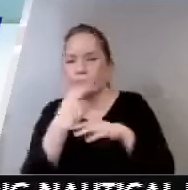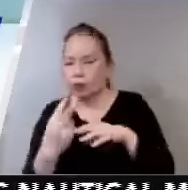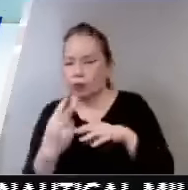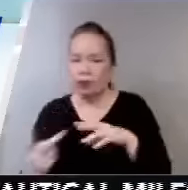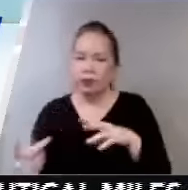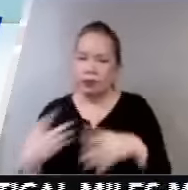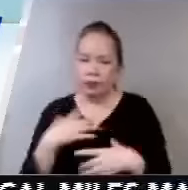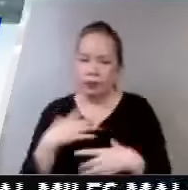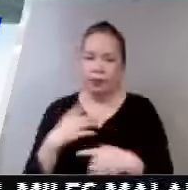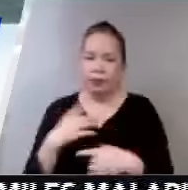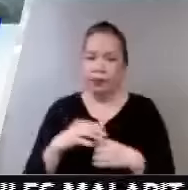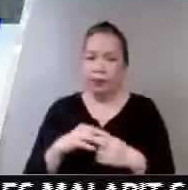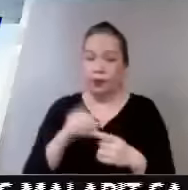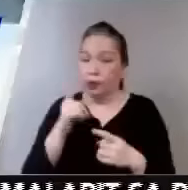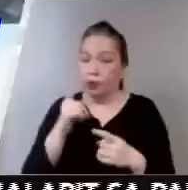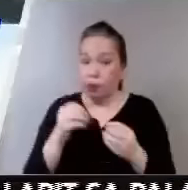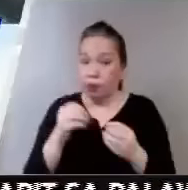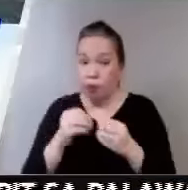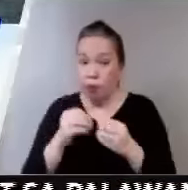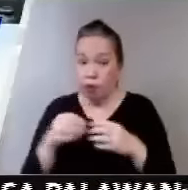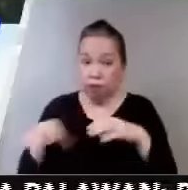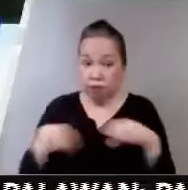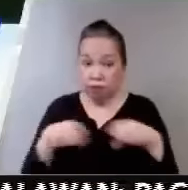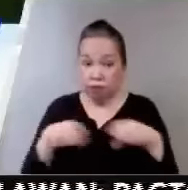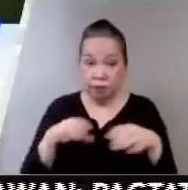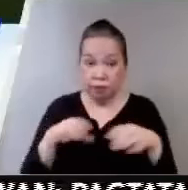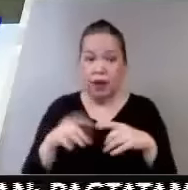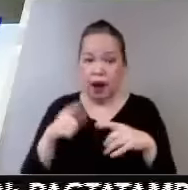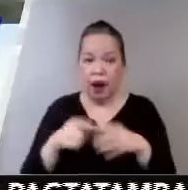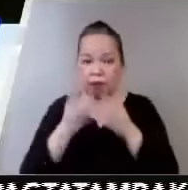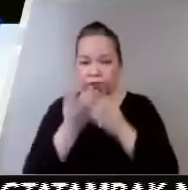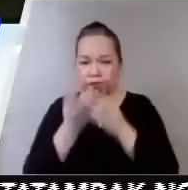kung adventure ang hanap, may water tubing activity.